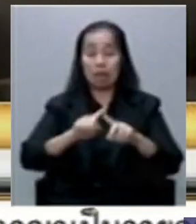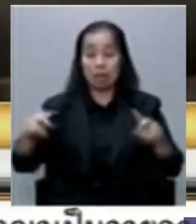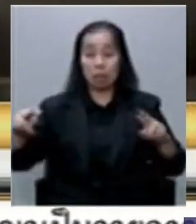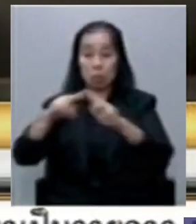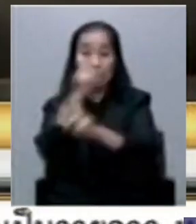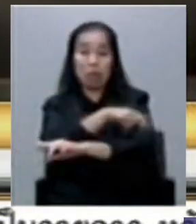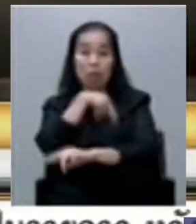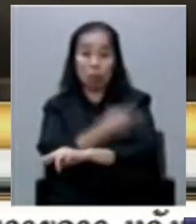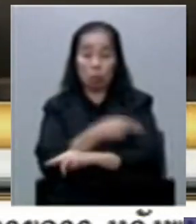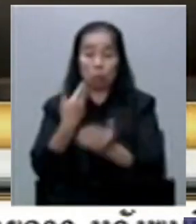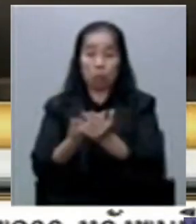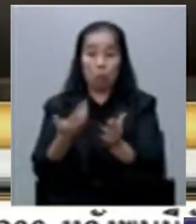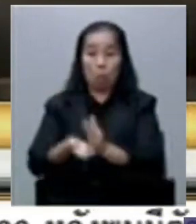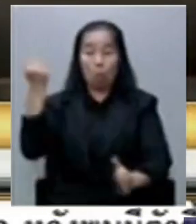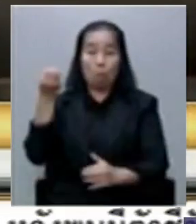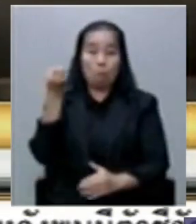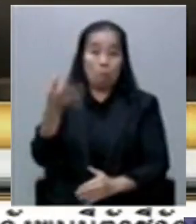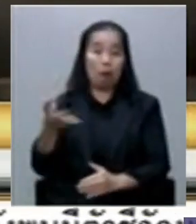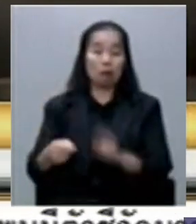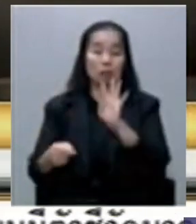ด 1,318 ล้านบาทเนี่ยคิดเป็น